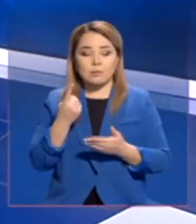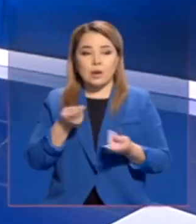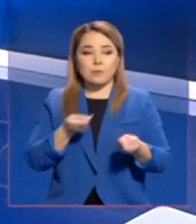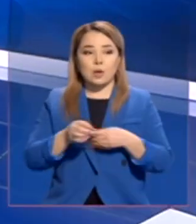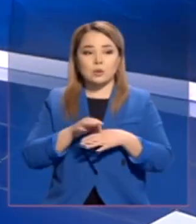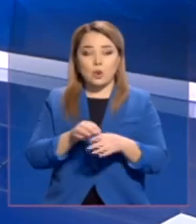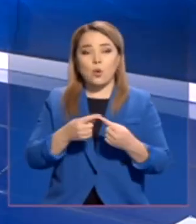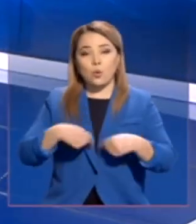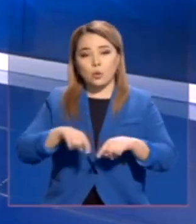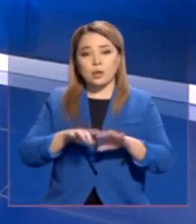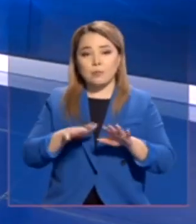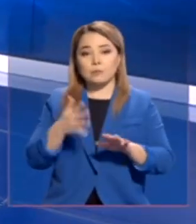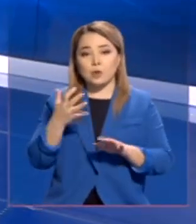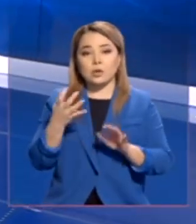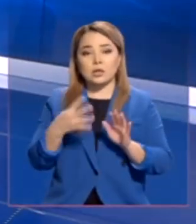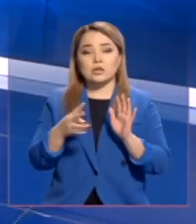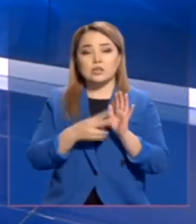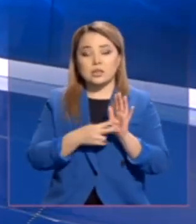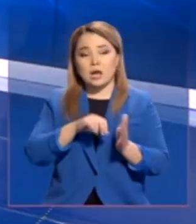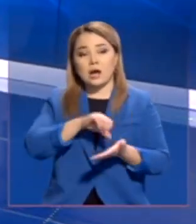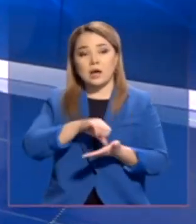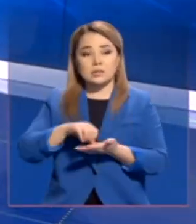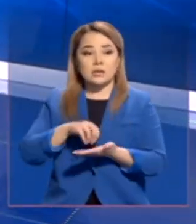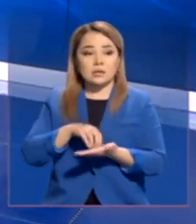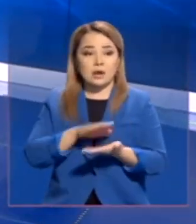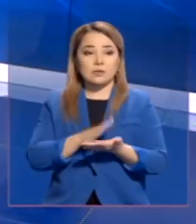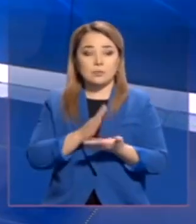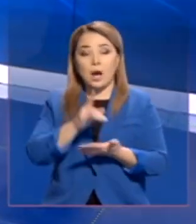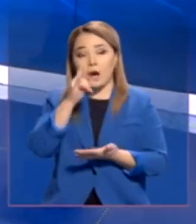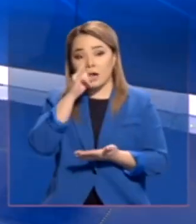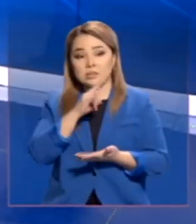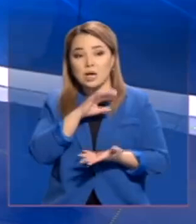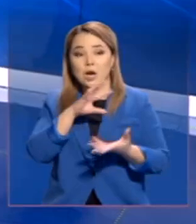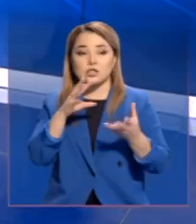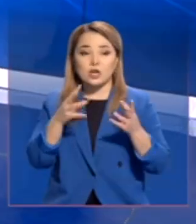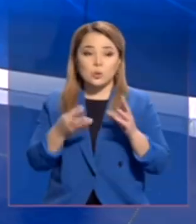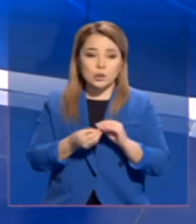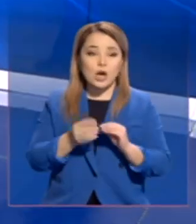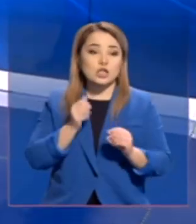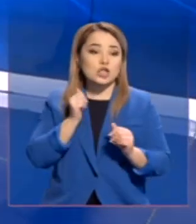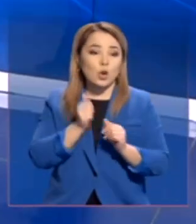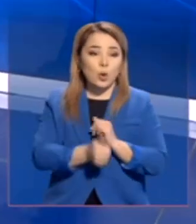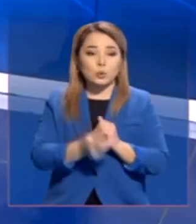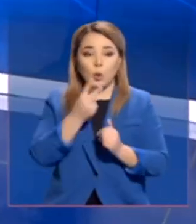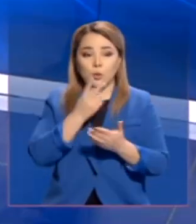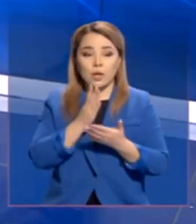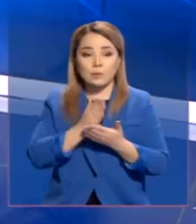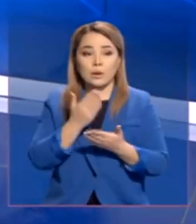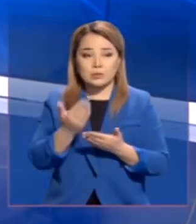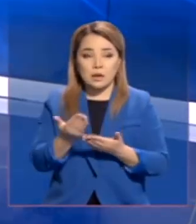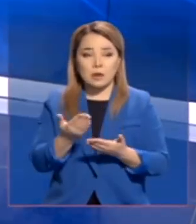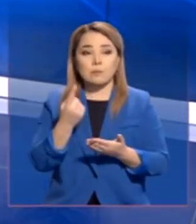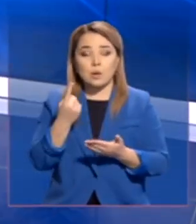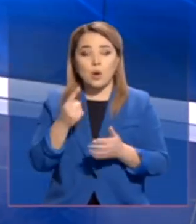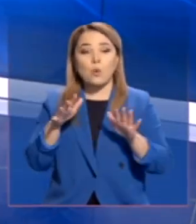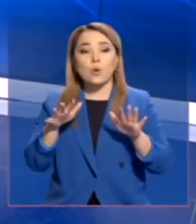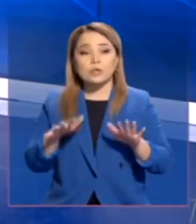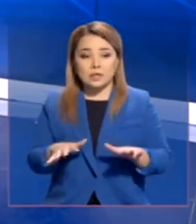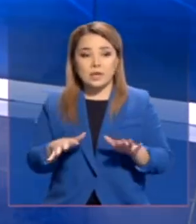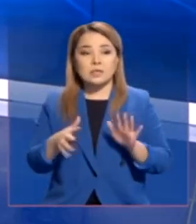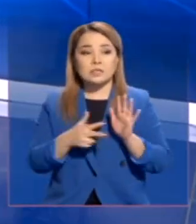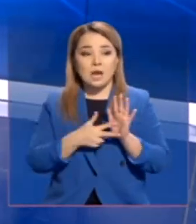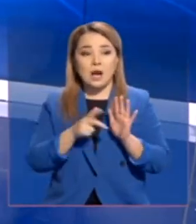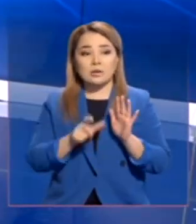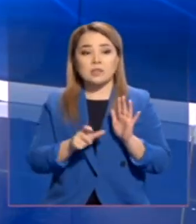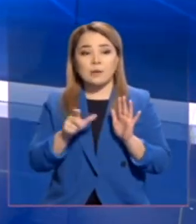мандатты округтарда 547 кандидат тіркеліпті. Жалпы Қазақстан үшін рекордтық көрсеткіш болған екен. Бір орынға